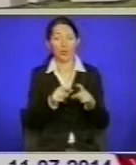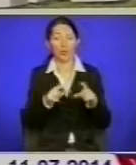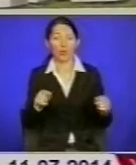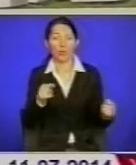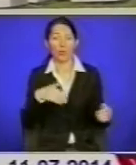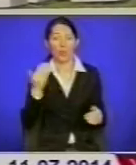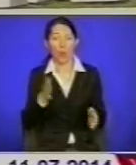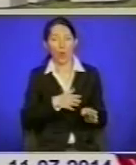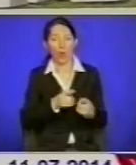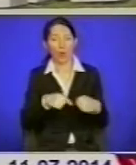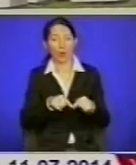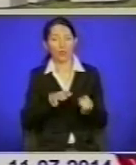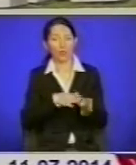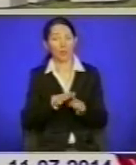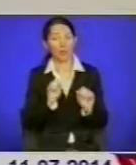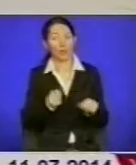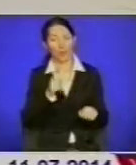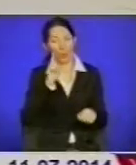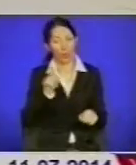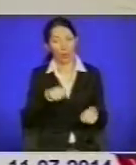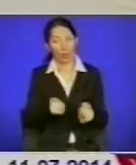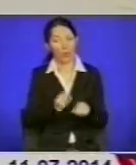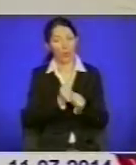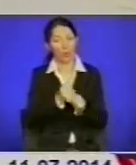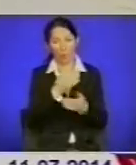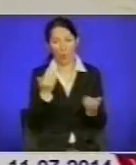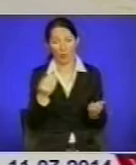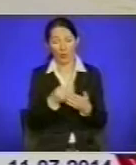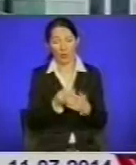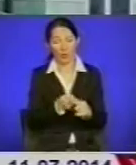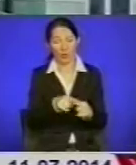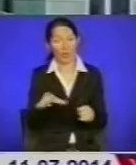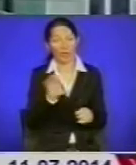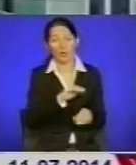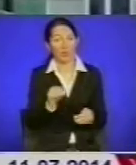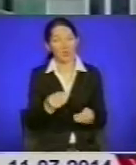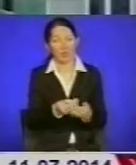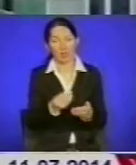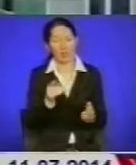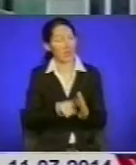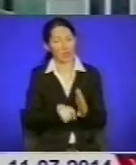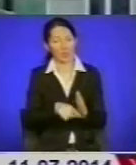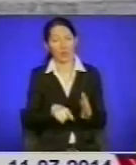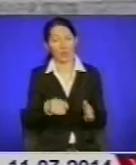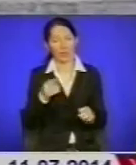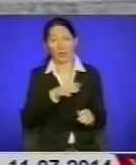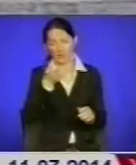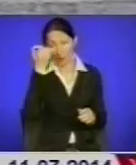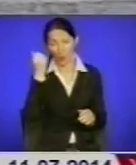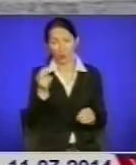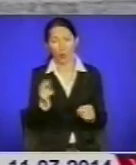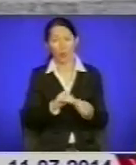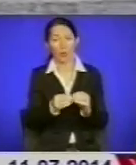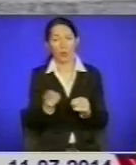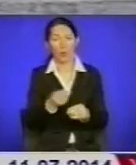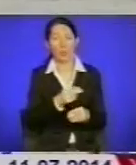влади. Поки що цієї роботи немає. Зрозуміло, коштує це все недешево. Однак не забуваємо, що проблема безбар'єрності має не лише